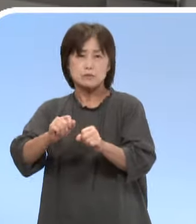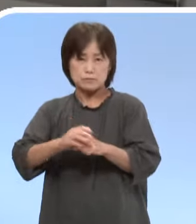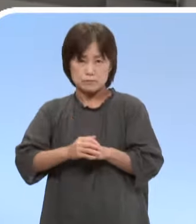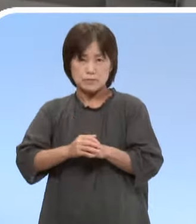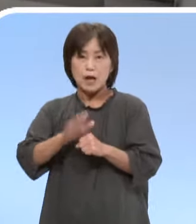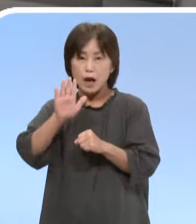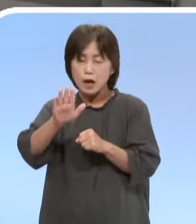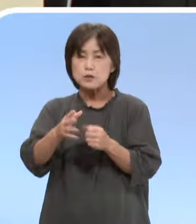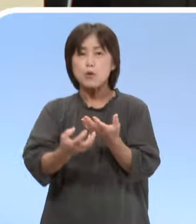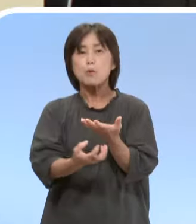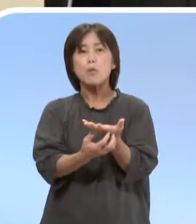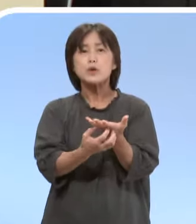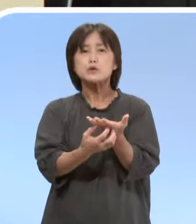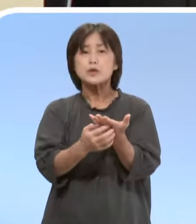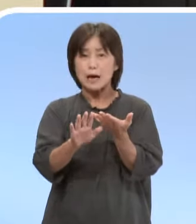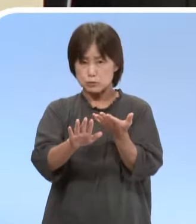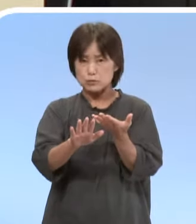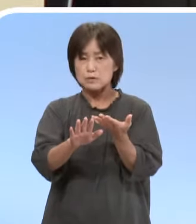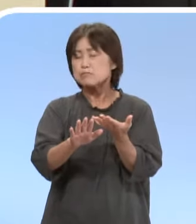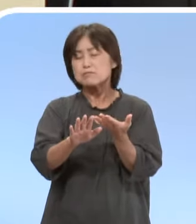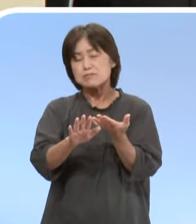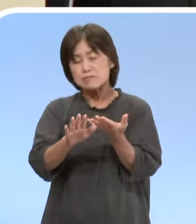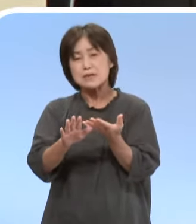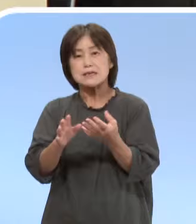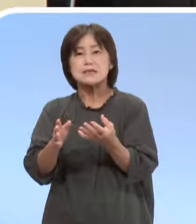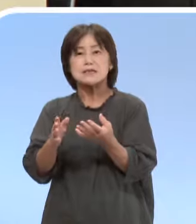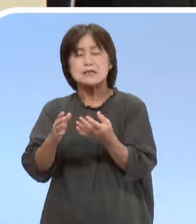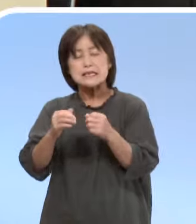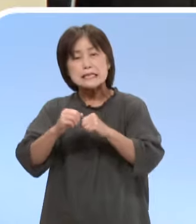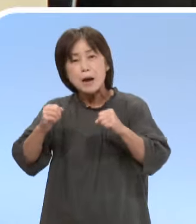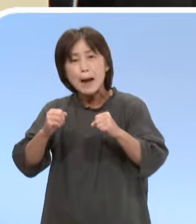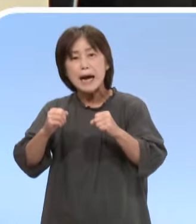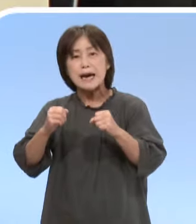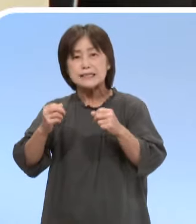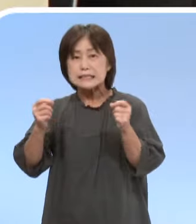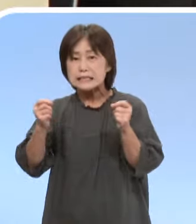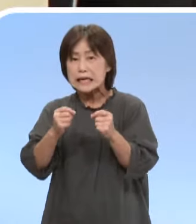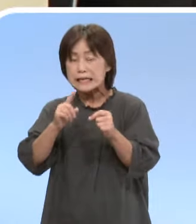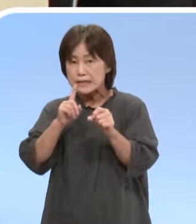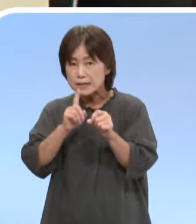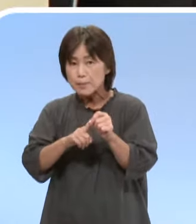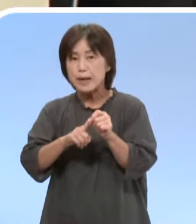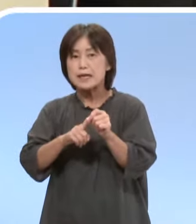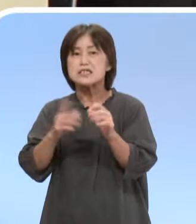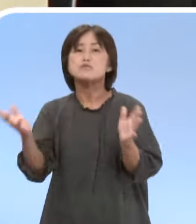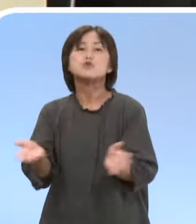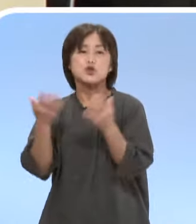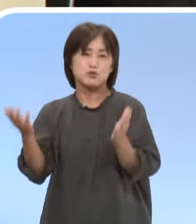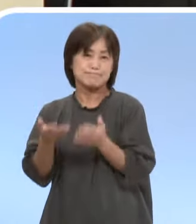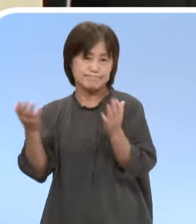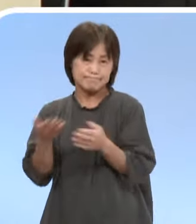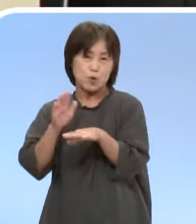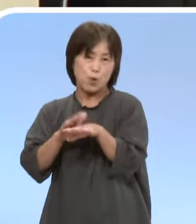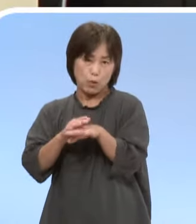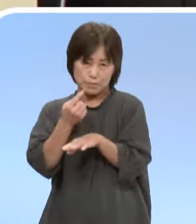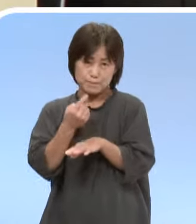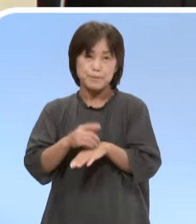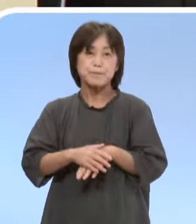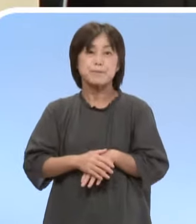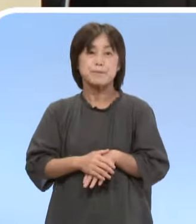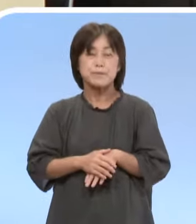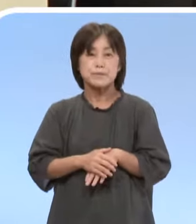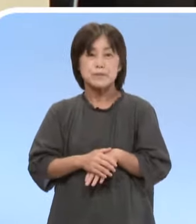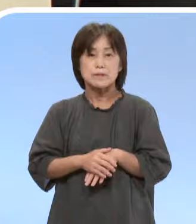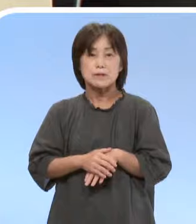ってます。あと普通よくボイルされるんですけど、できるだけ生食感に近いように、蒸してます。 おー、 は